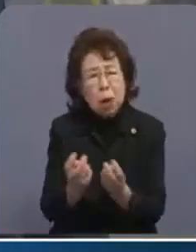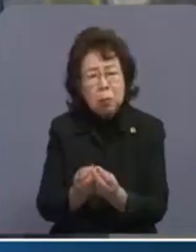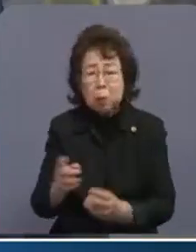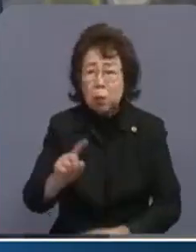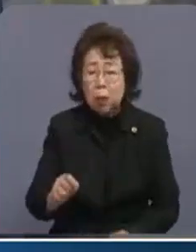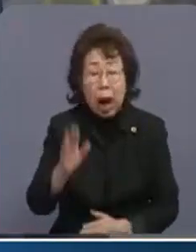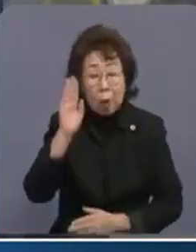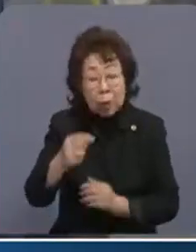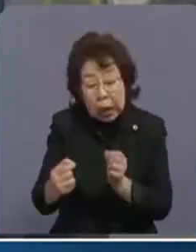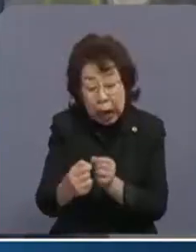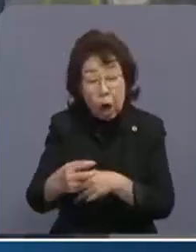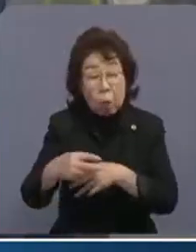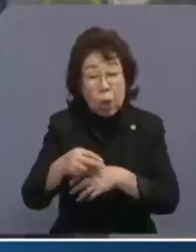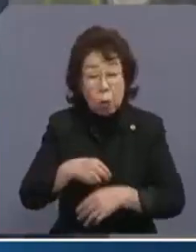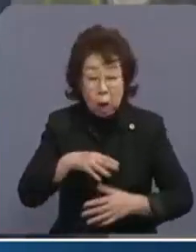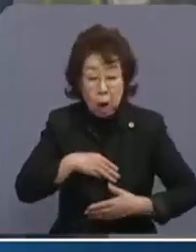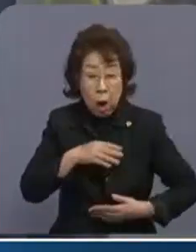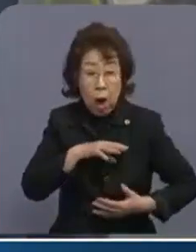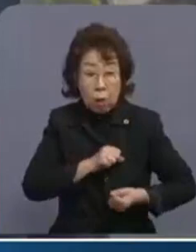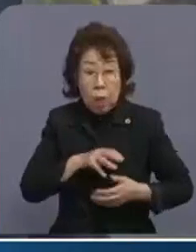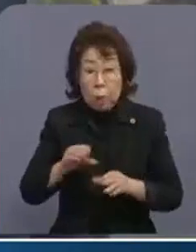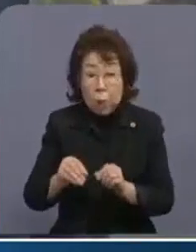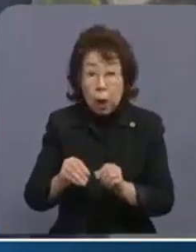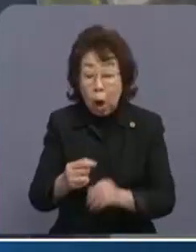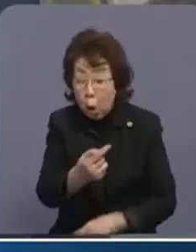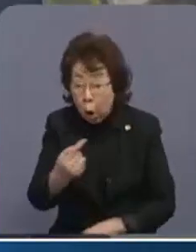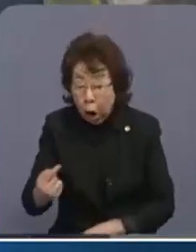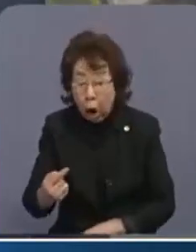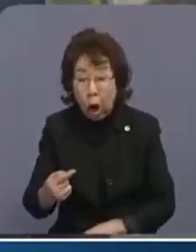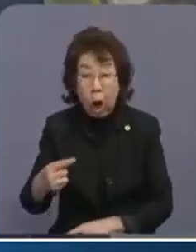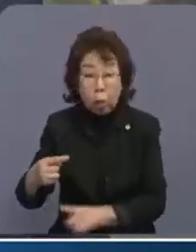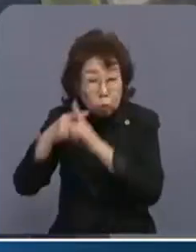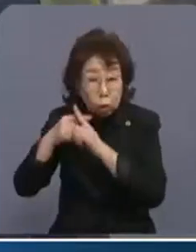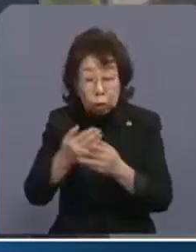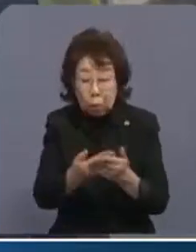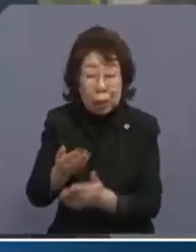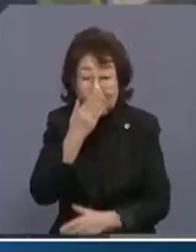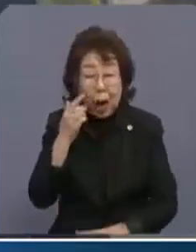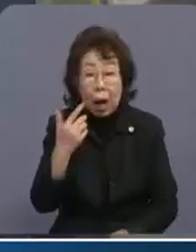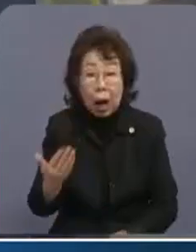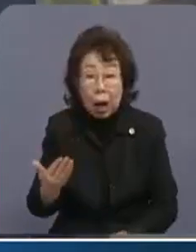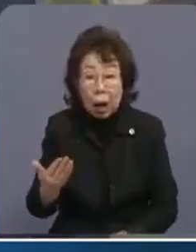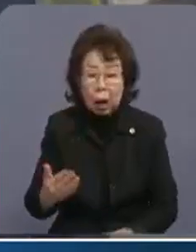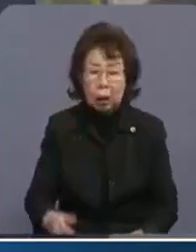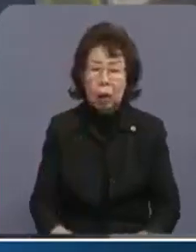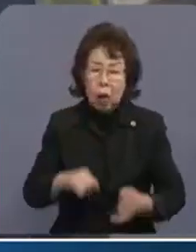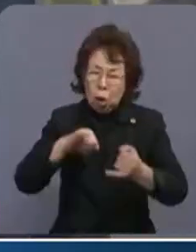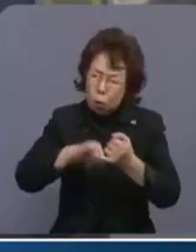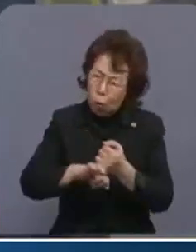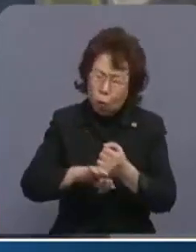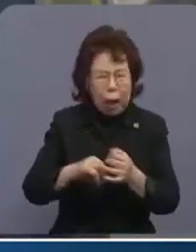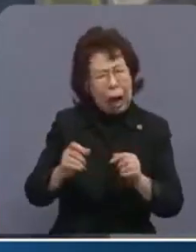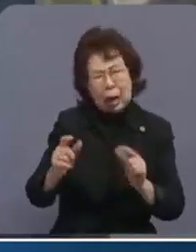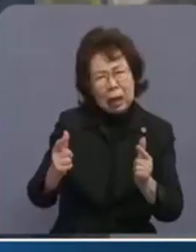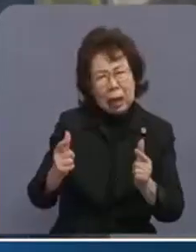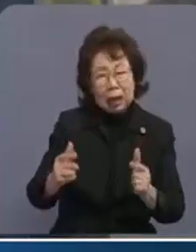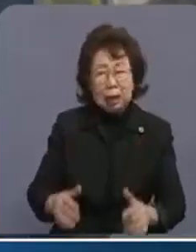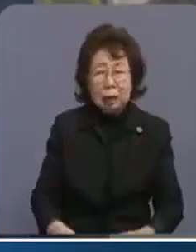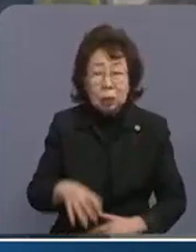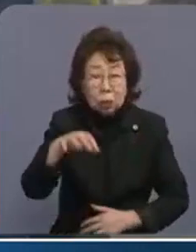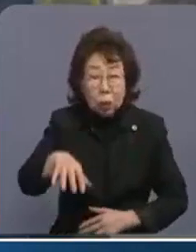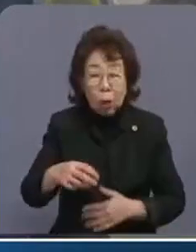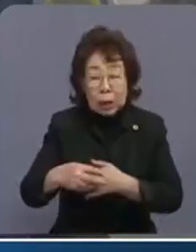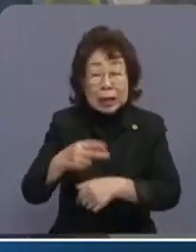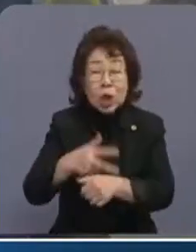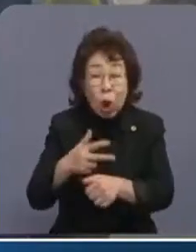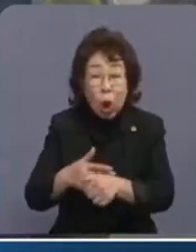앞으로 가까운 병원에서 심정지 환자를 일단은 무조건 받을 수 있는 겁니까 꼭 그렇다고 볼 수 없 장에 있는